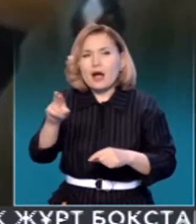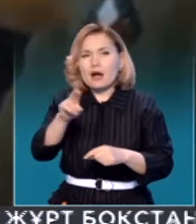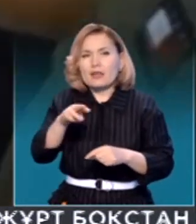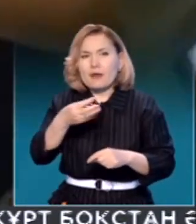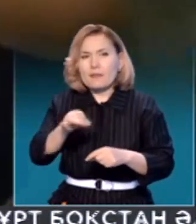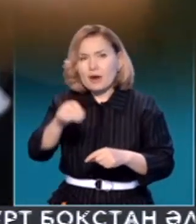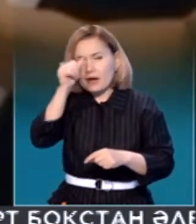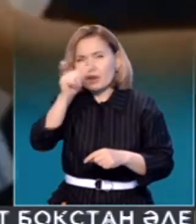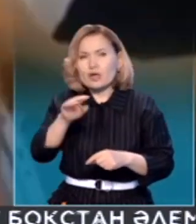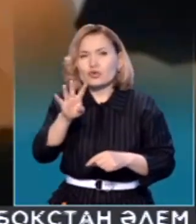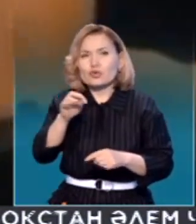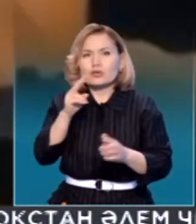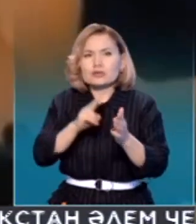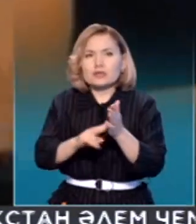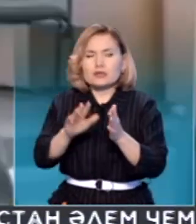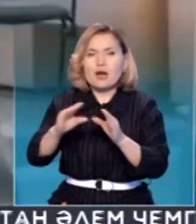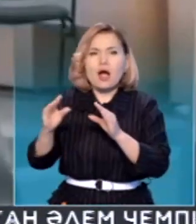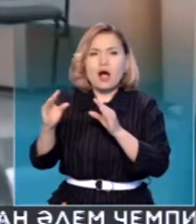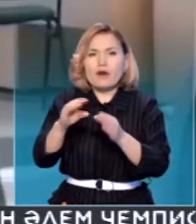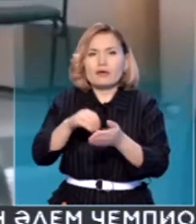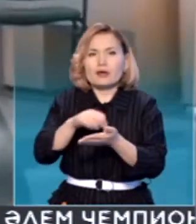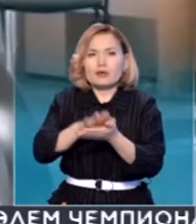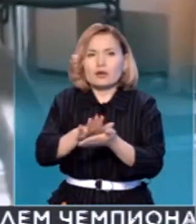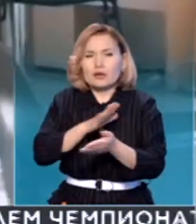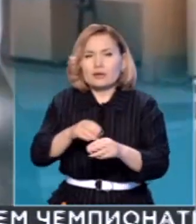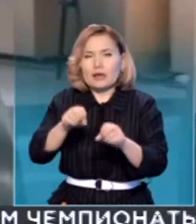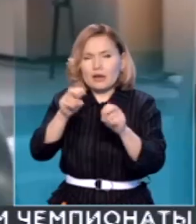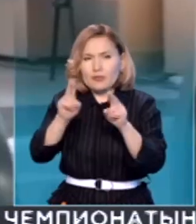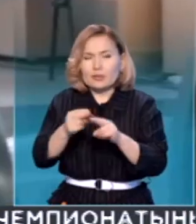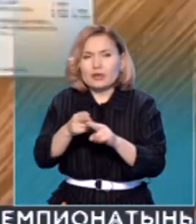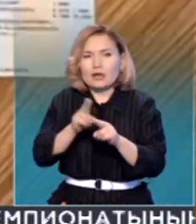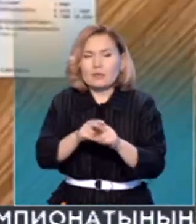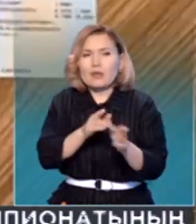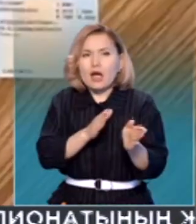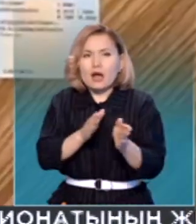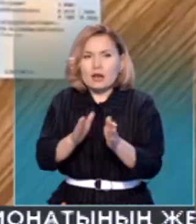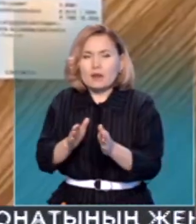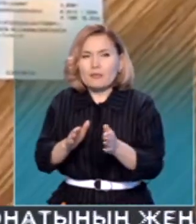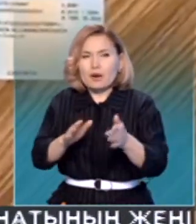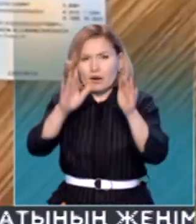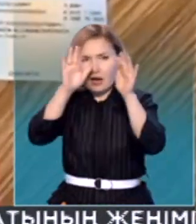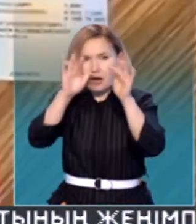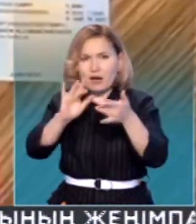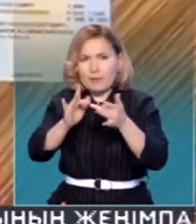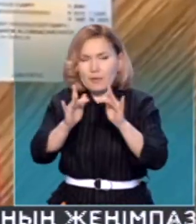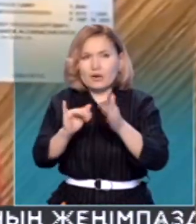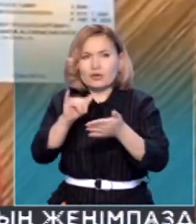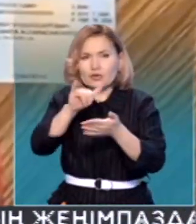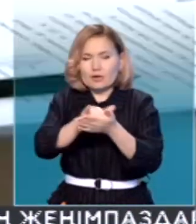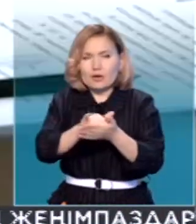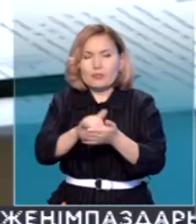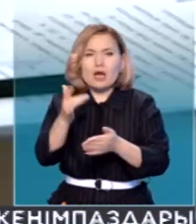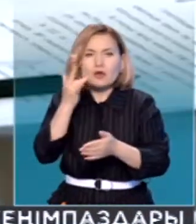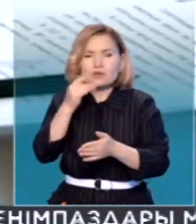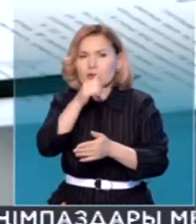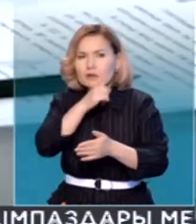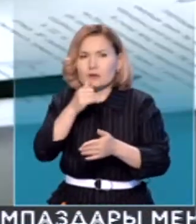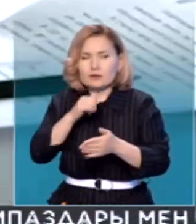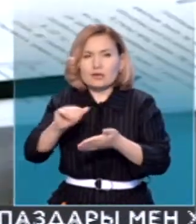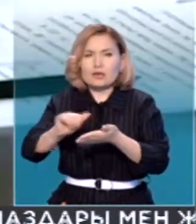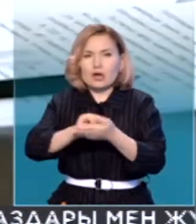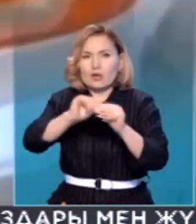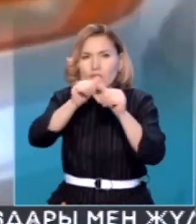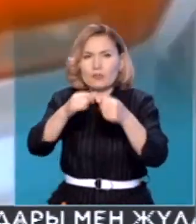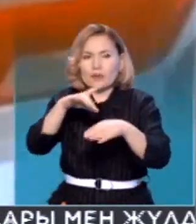қаңтар-мамыр айларында 475 автокөлікті тіркеген. Ол үшін арнайы жүйеге мәліметтерді енгізіп және жойып отырған құжаттарды қолдан